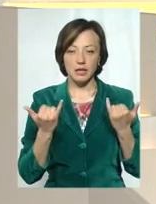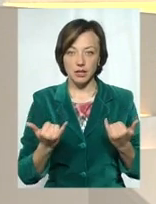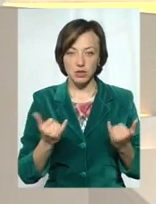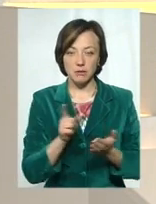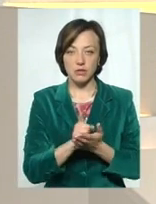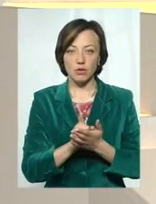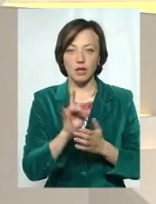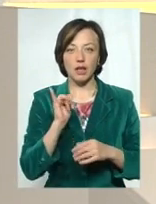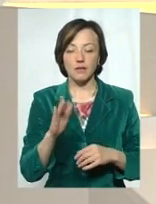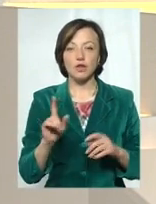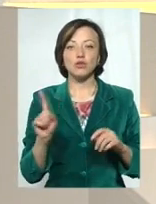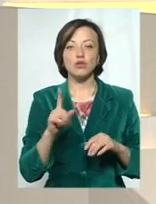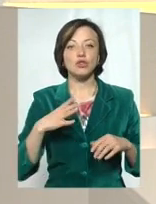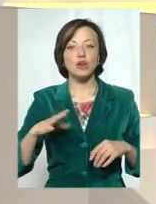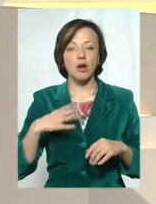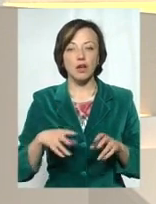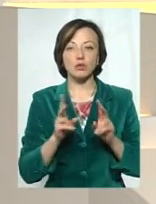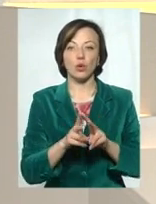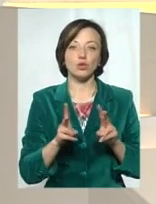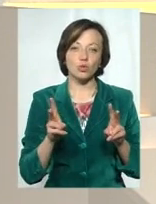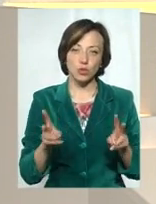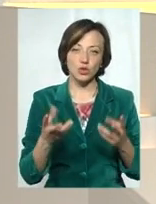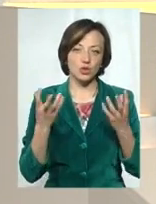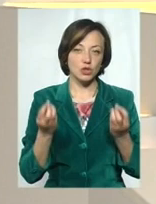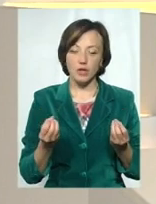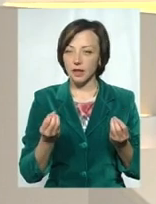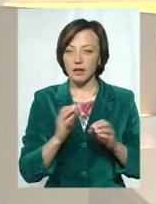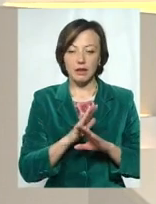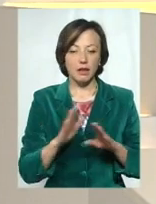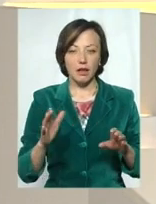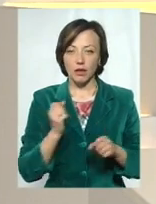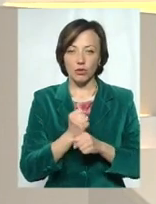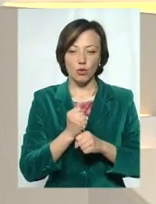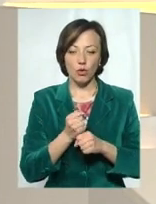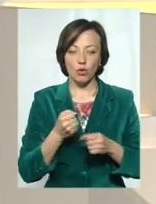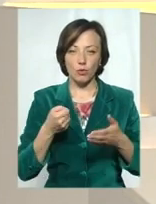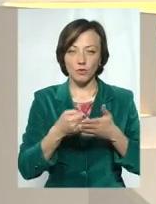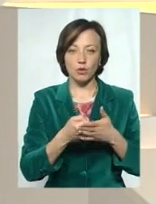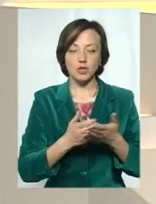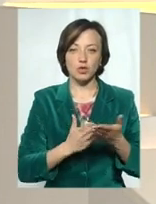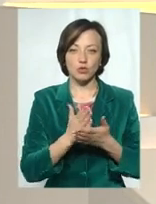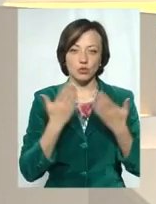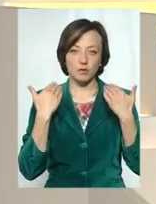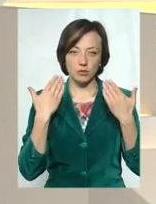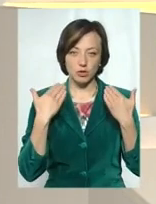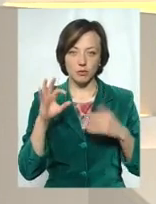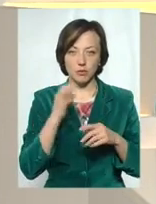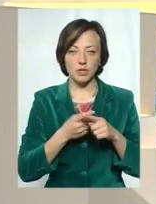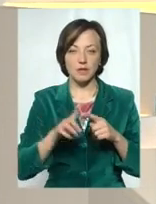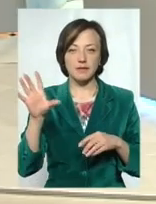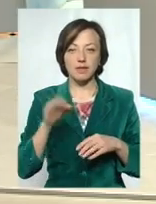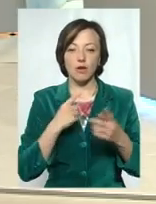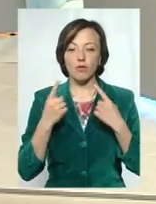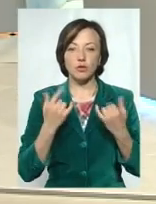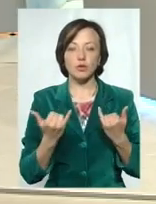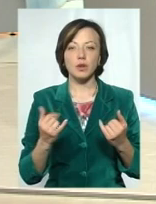нинішніх пенсіонерів і чого чекати тим, хто ще не доробив до заслуженого відпочинку. Про це все говоримо